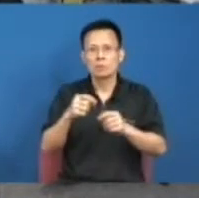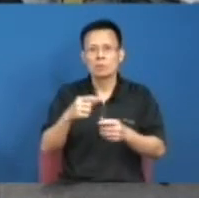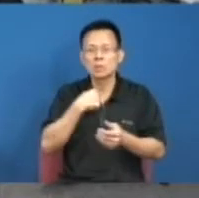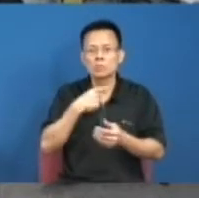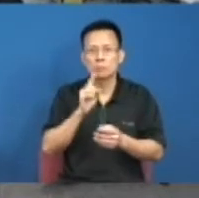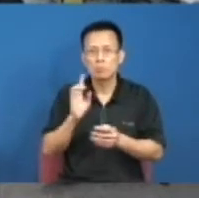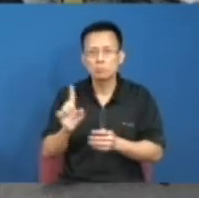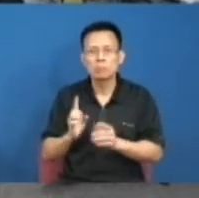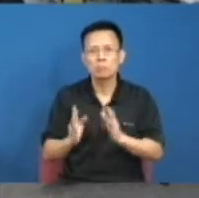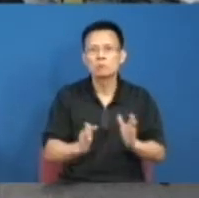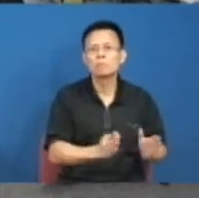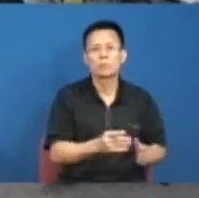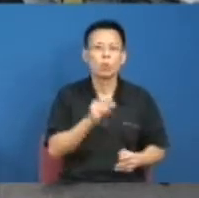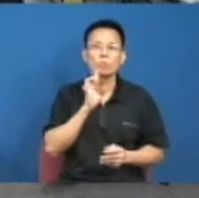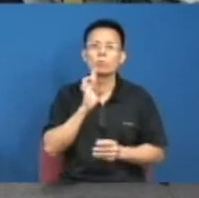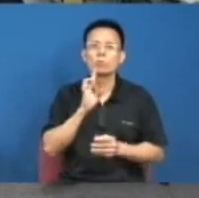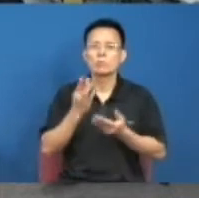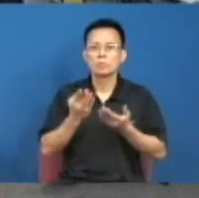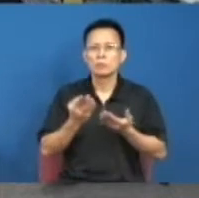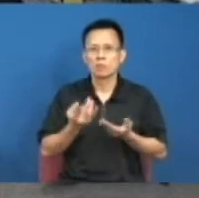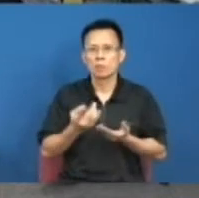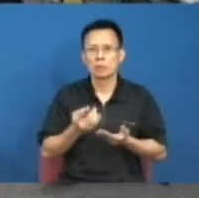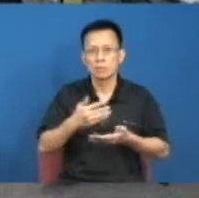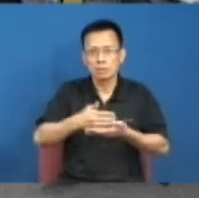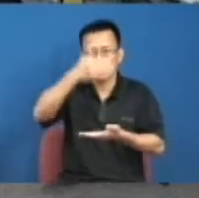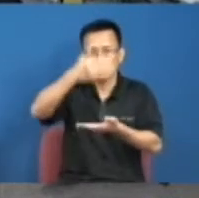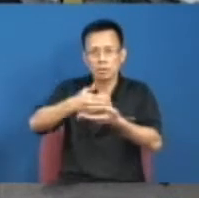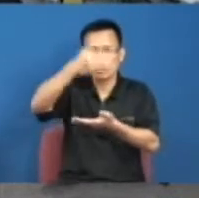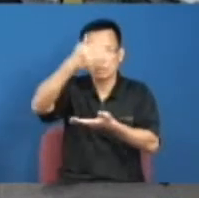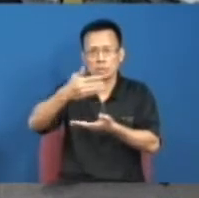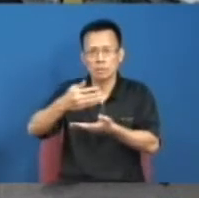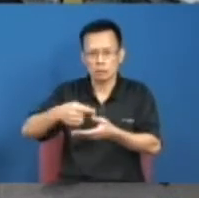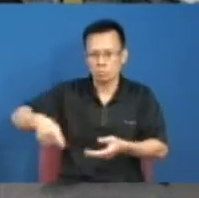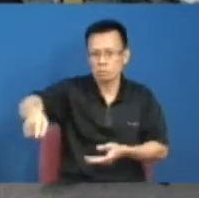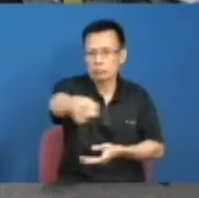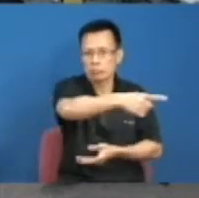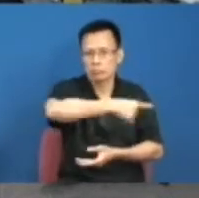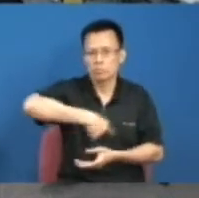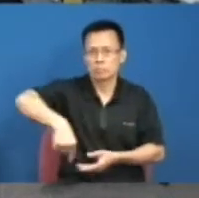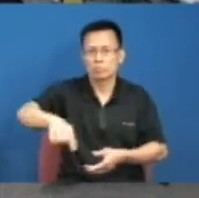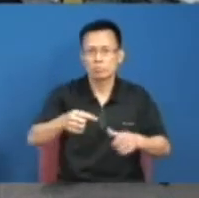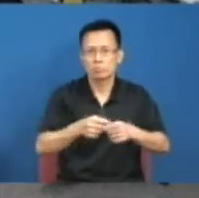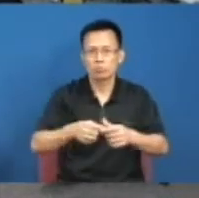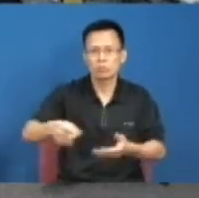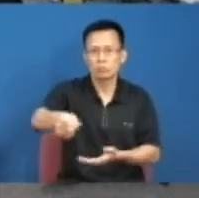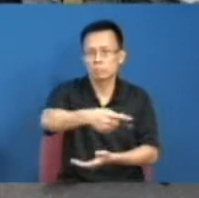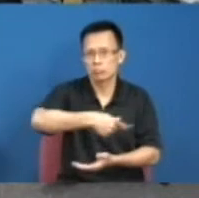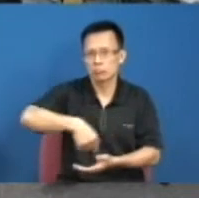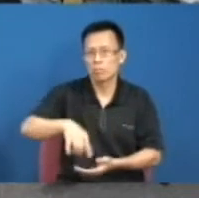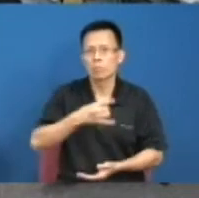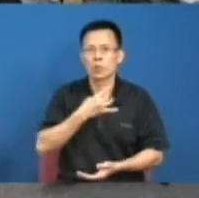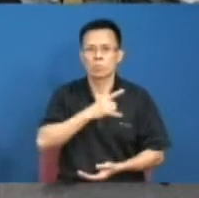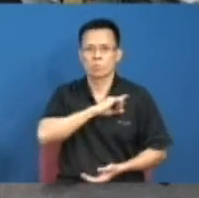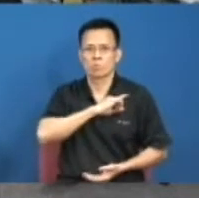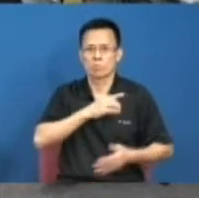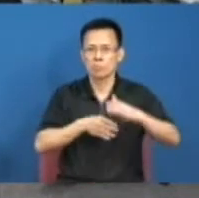係啦，嗱，譬如舉個例啦，就住啲譬如大廈公眾嘅地方。咁未必話淨係自己個單位啦，好似頭先